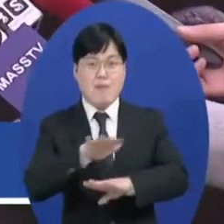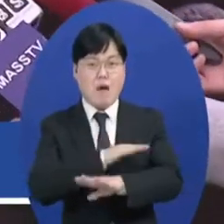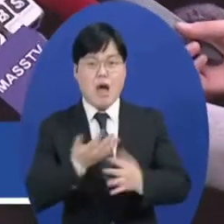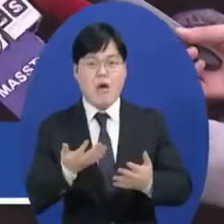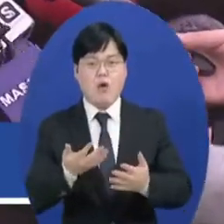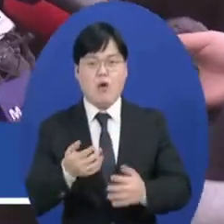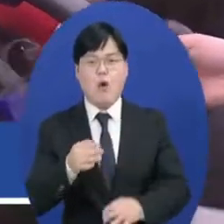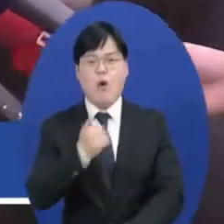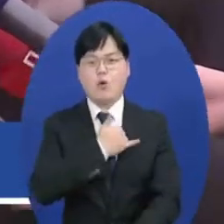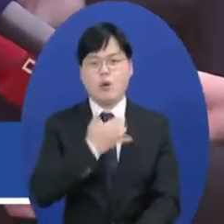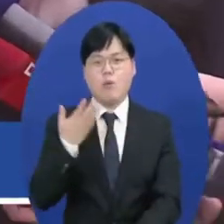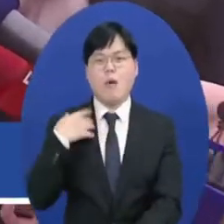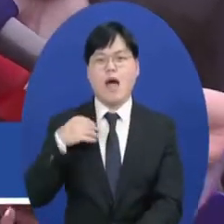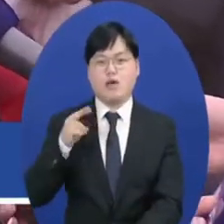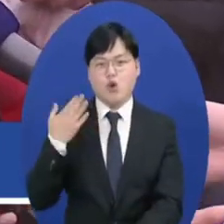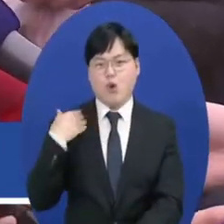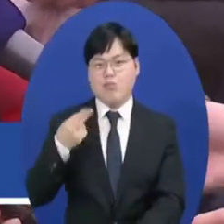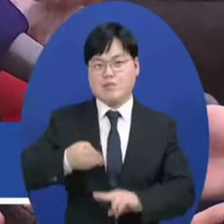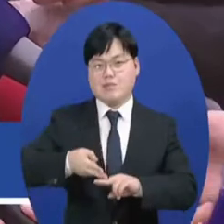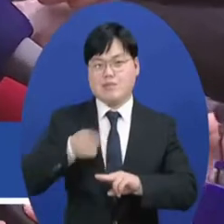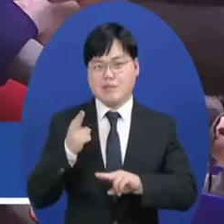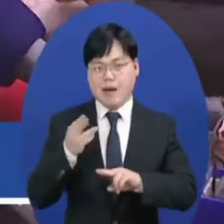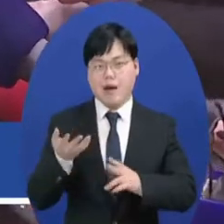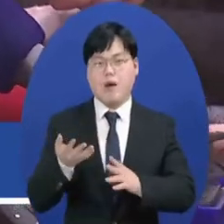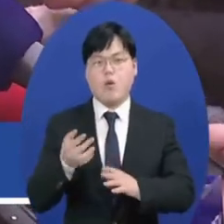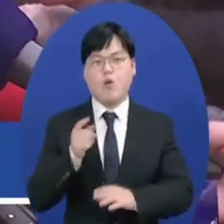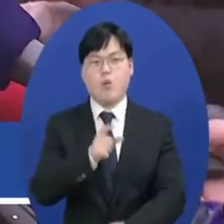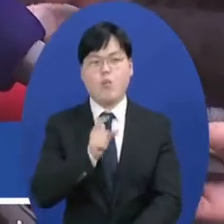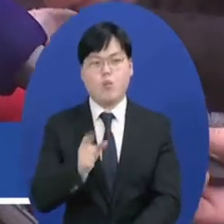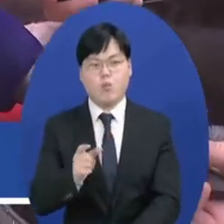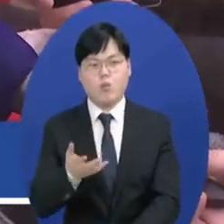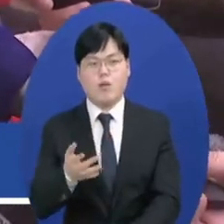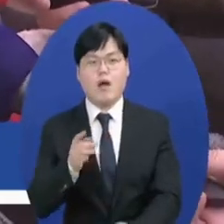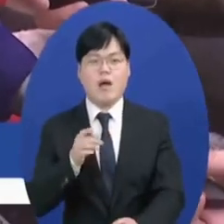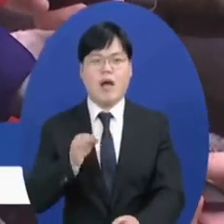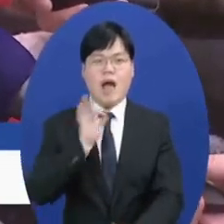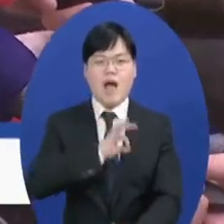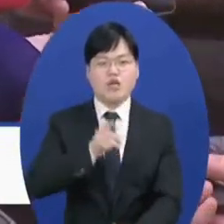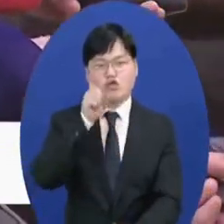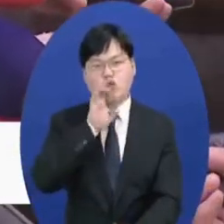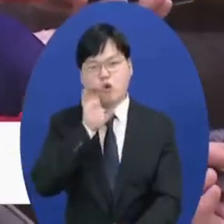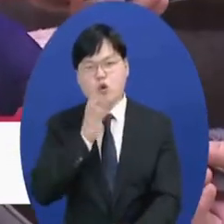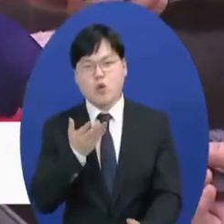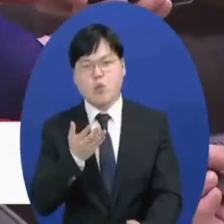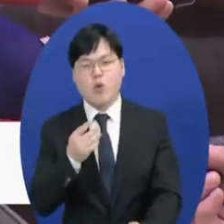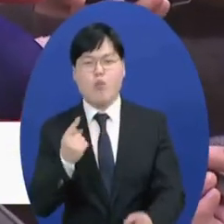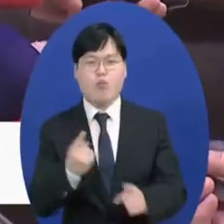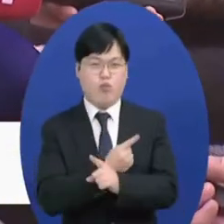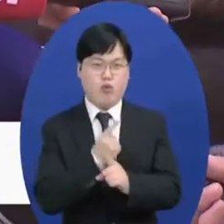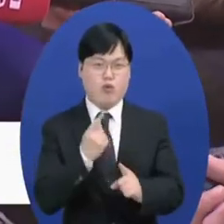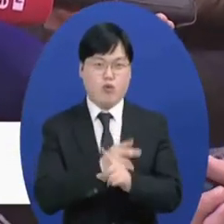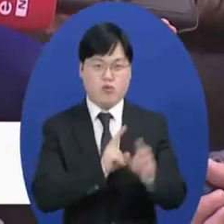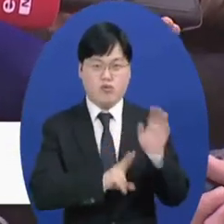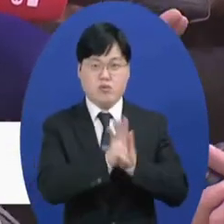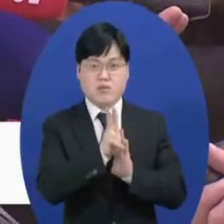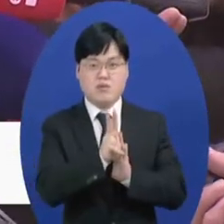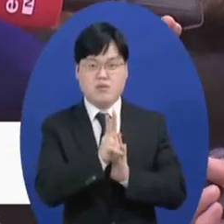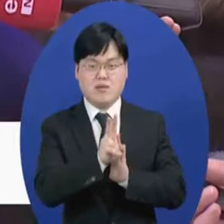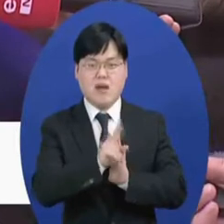тухайн үеийн одоо удирдах гэсэн удирдлагууд тэр хүмүүсийн хоорондын одоо ашиг сонирхол байд юм уу та. Иннээс одоо болоод